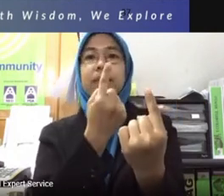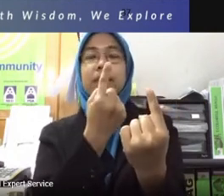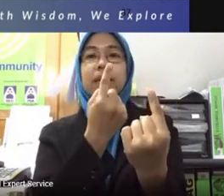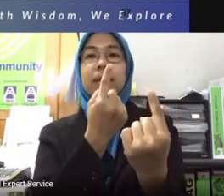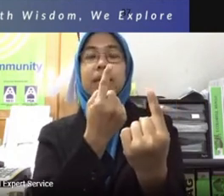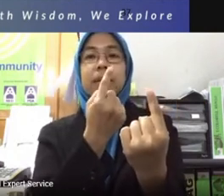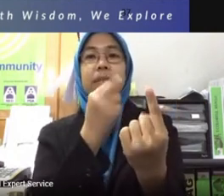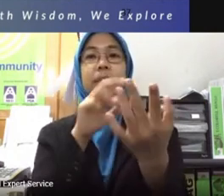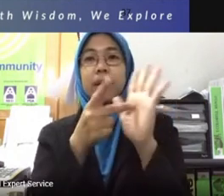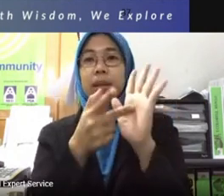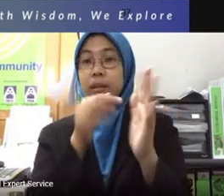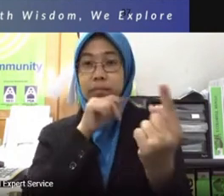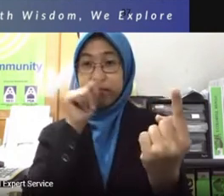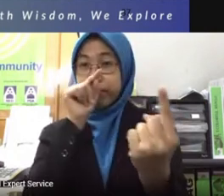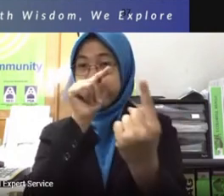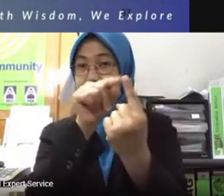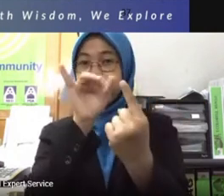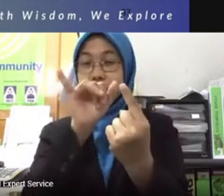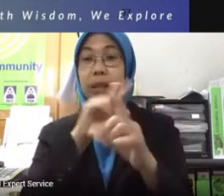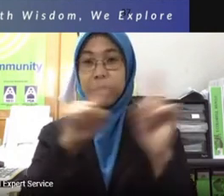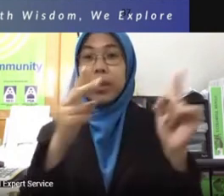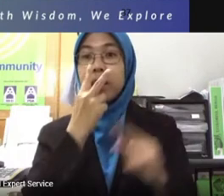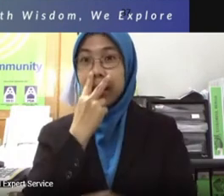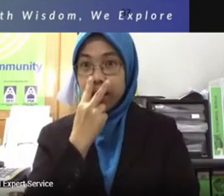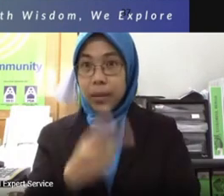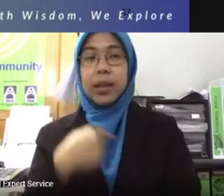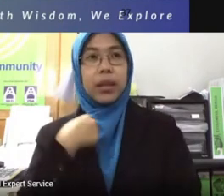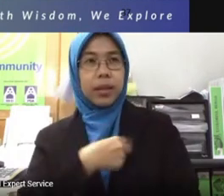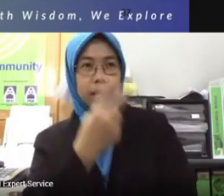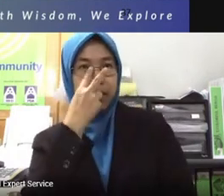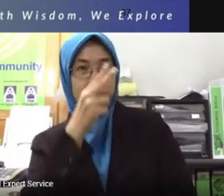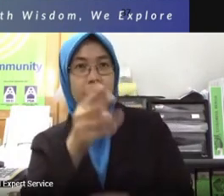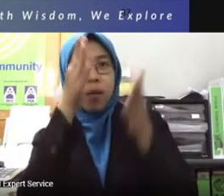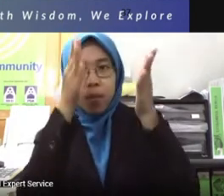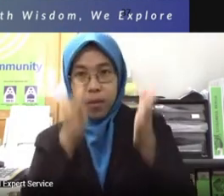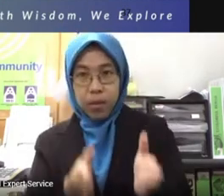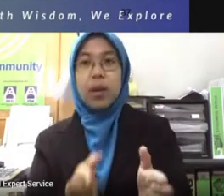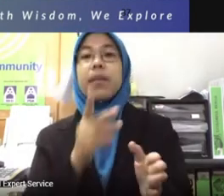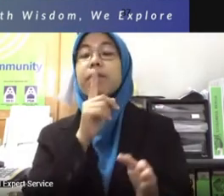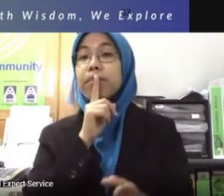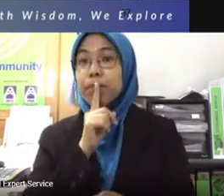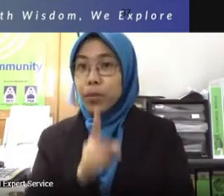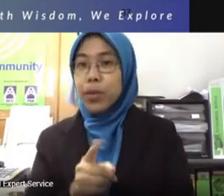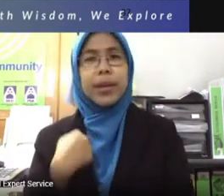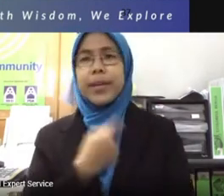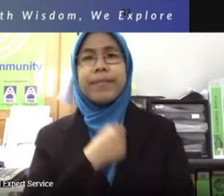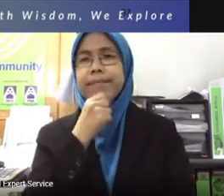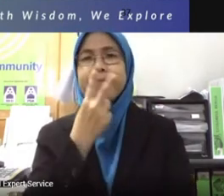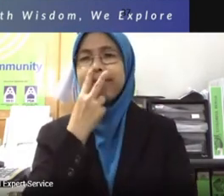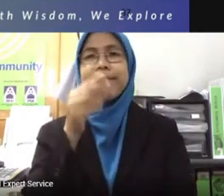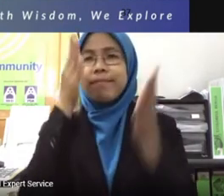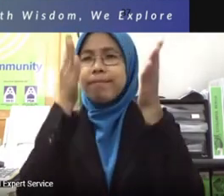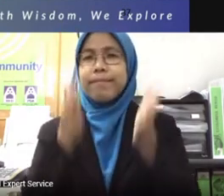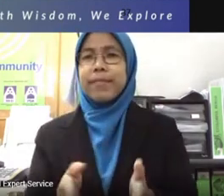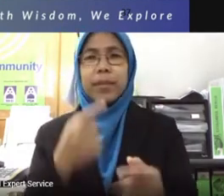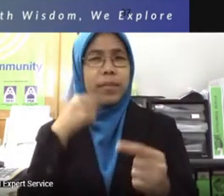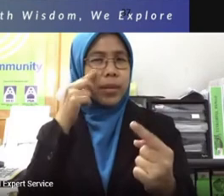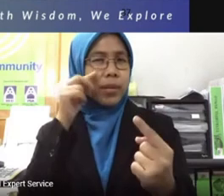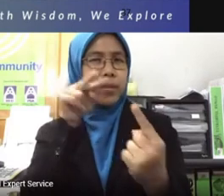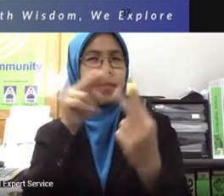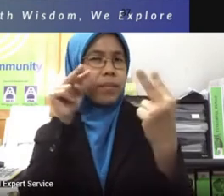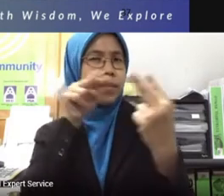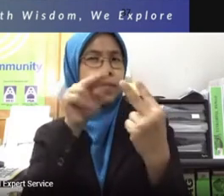satu point saja pada point tersebut. Tapi nampak macam kita tengok orang, yang sebenarnya kita tengok orang, tapi sebenarnya kita tak tengok orang, tak tengok mata dia pun,